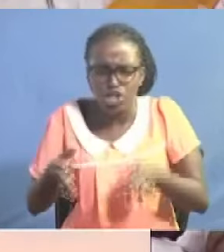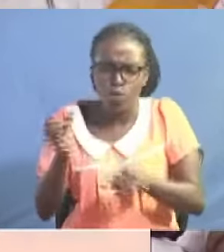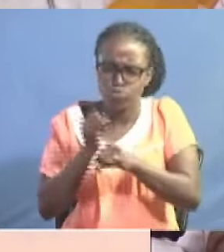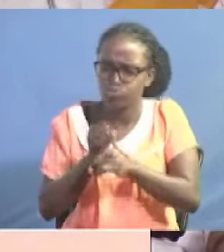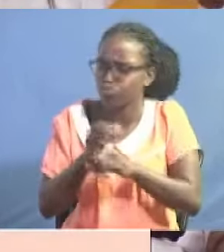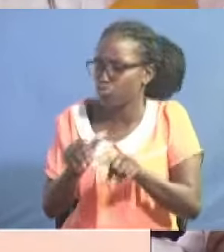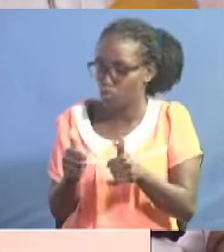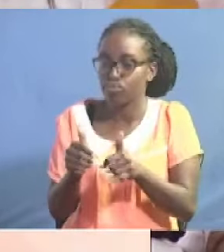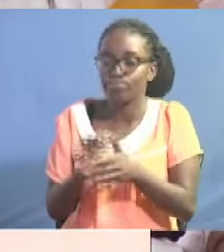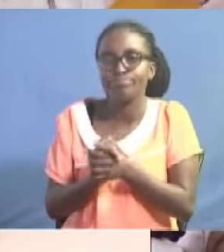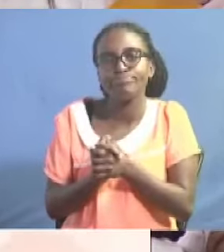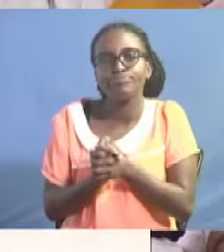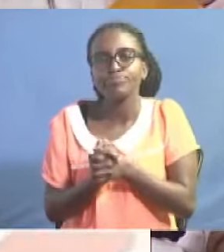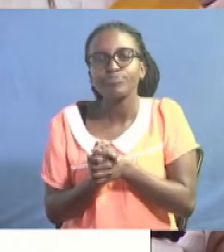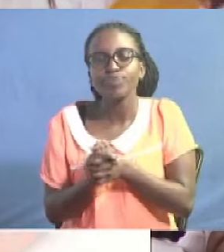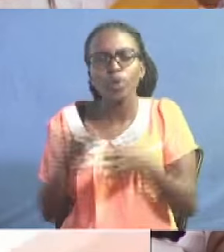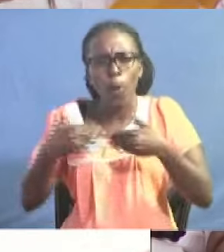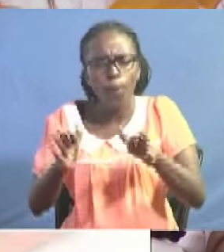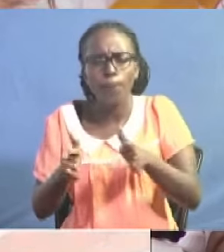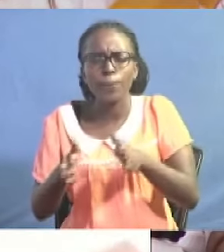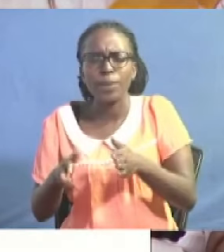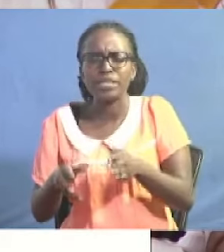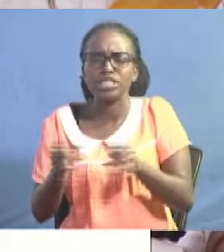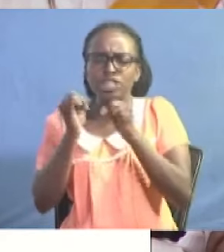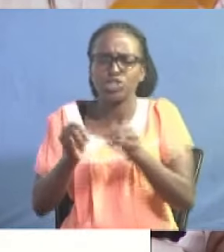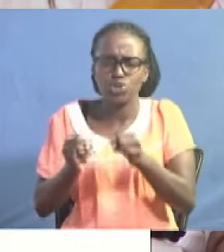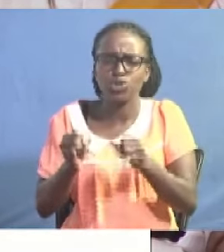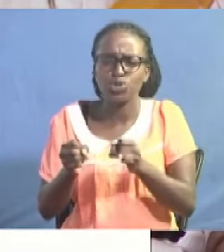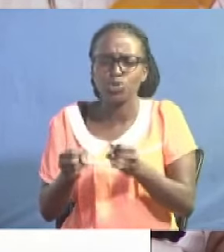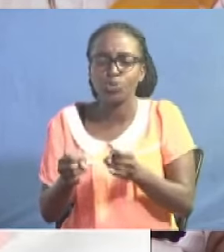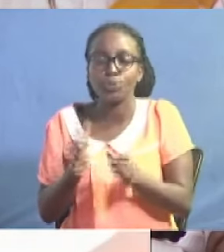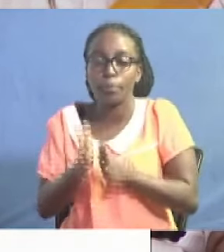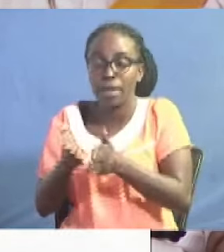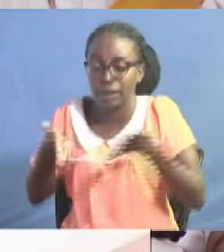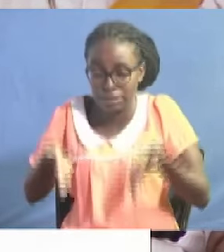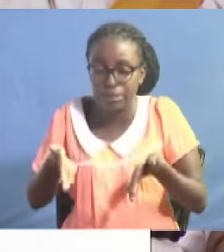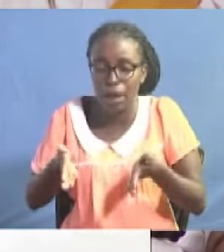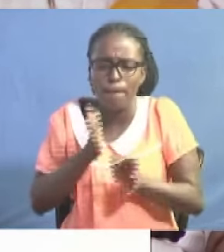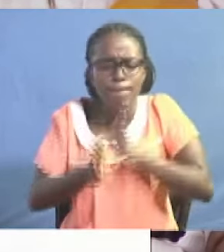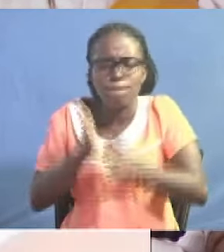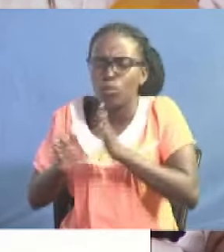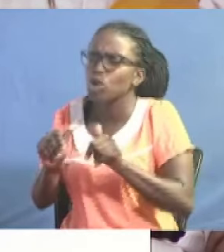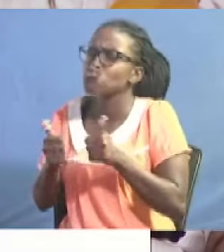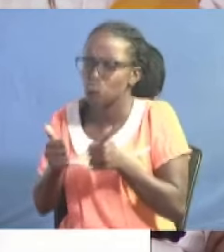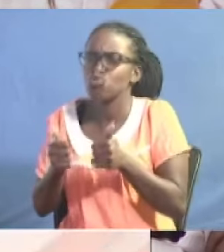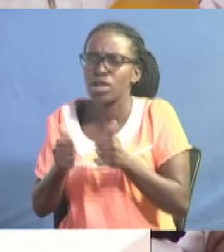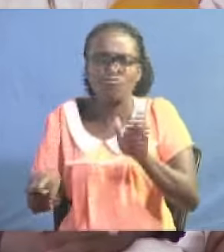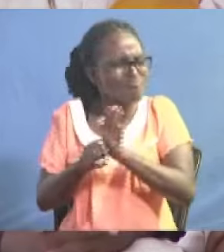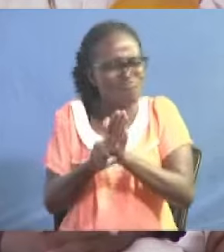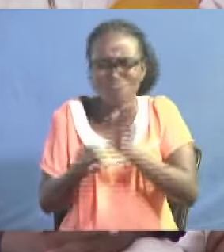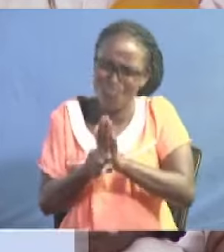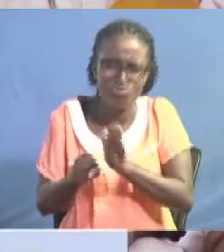Si mimi nimefungua ukurasa mpya. Sasa mimi nitapanga kabisa. Hii serikali iko hapa mbele.